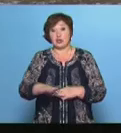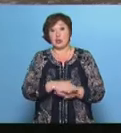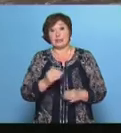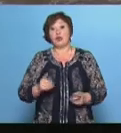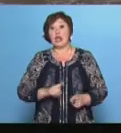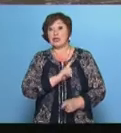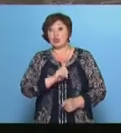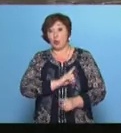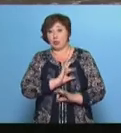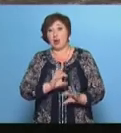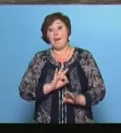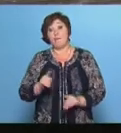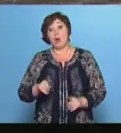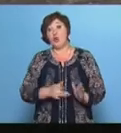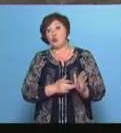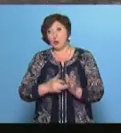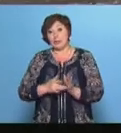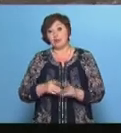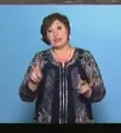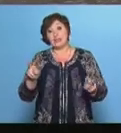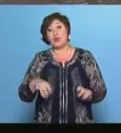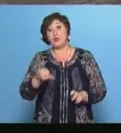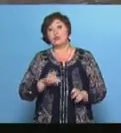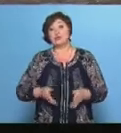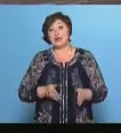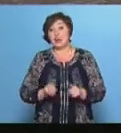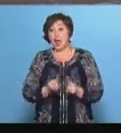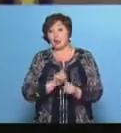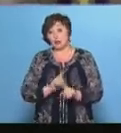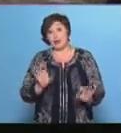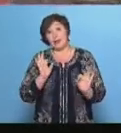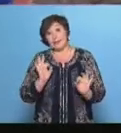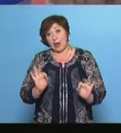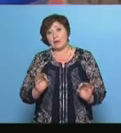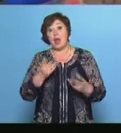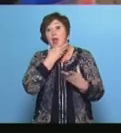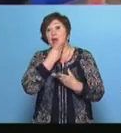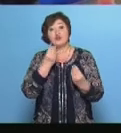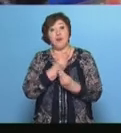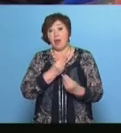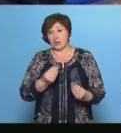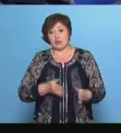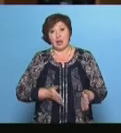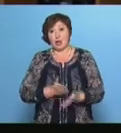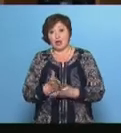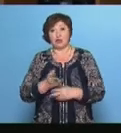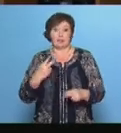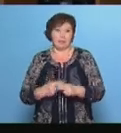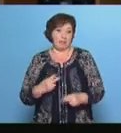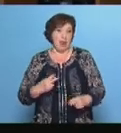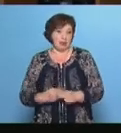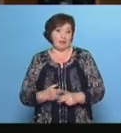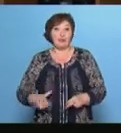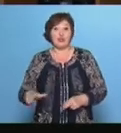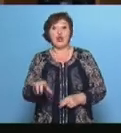по спортивному туризму называет удмуртские реки особенными. Как правило, это живописный маршрут с препятствиями. Реки в